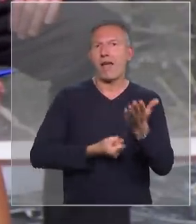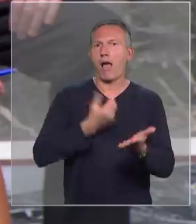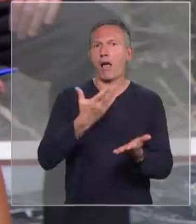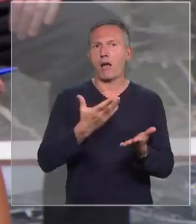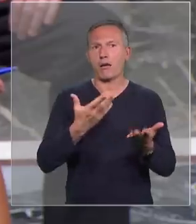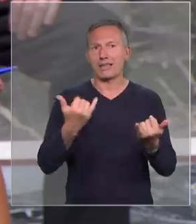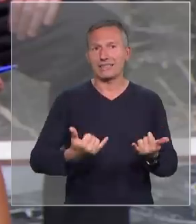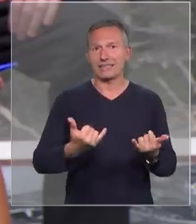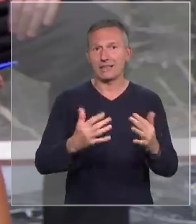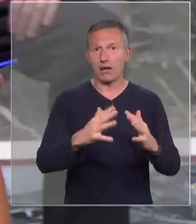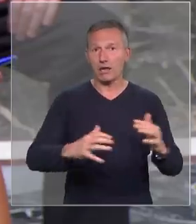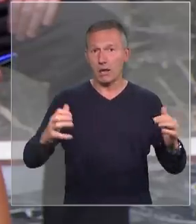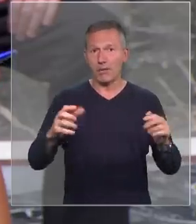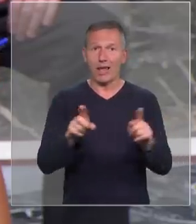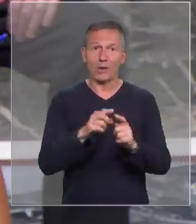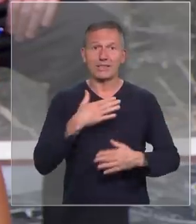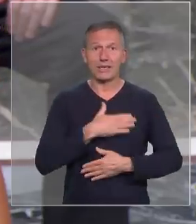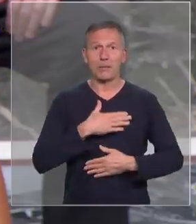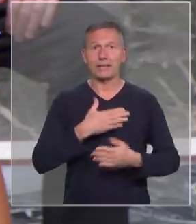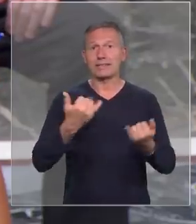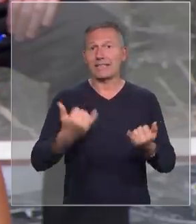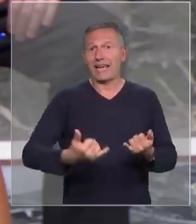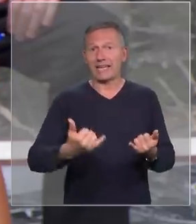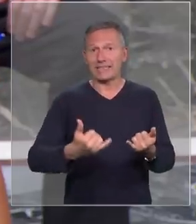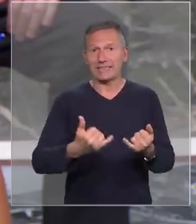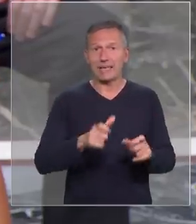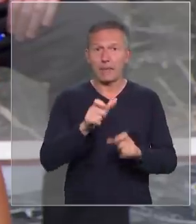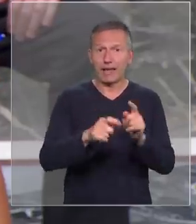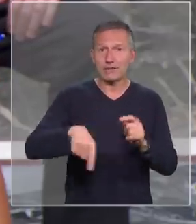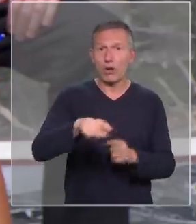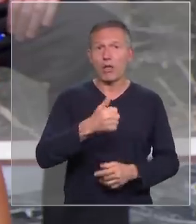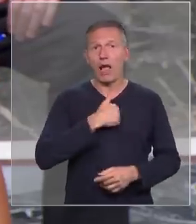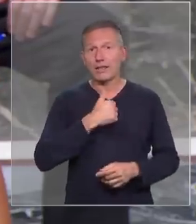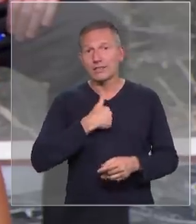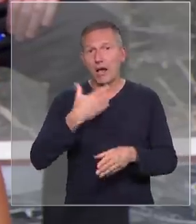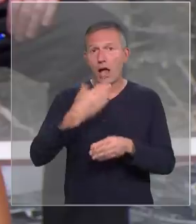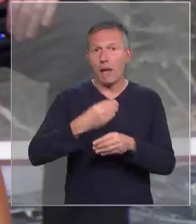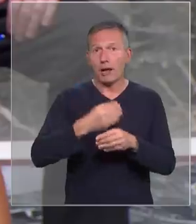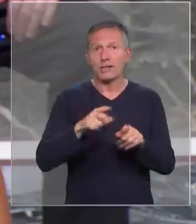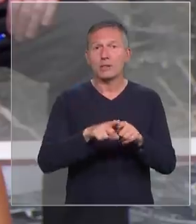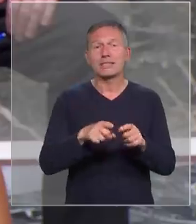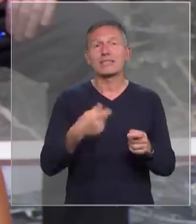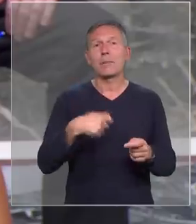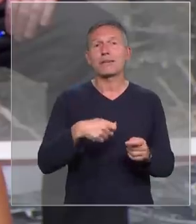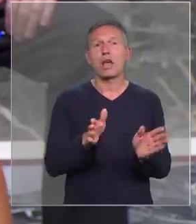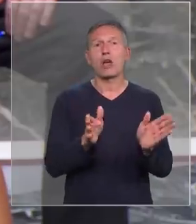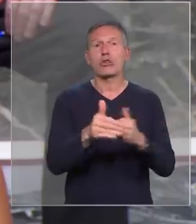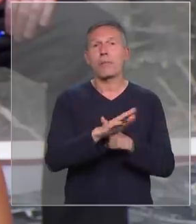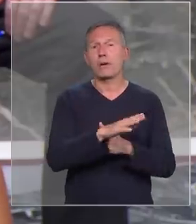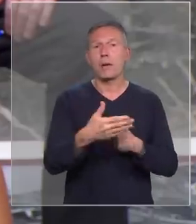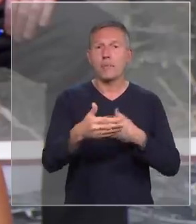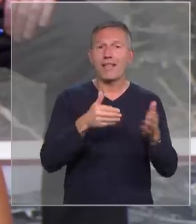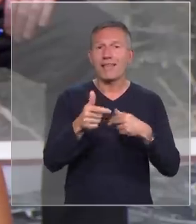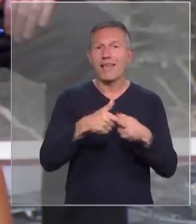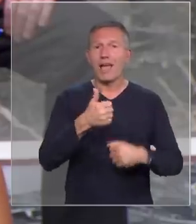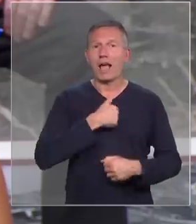ici même à l'Assemblée. Et nous avons le plaisir d'avoir ici des artisans, des apprentis, le président des chambres de métiers de l'artisanat